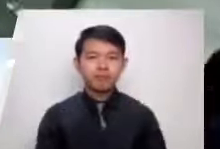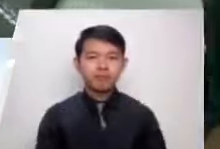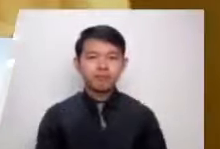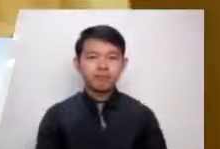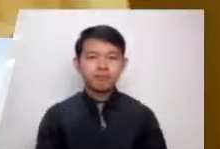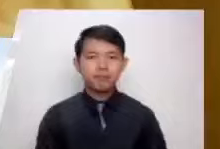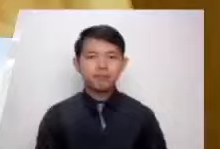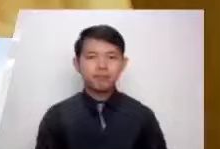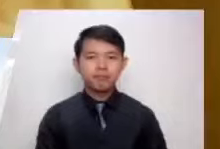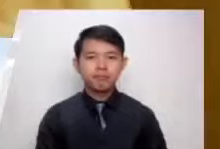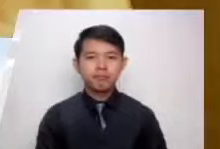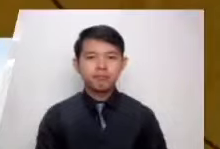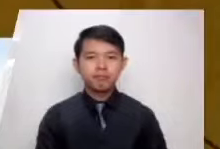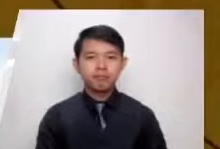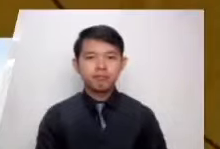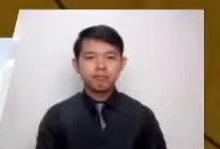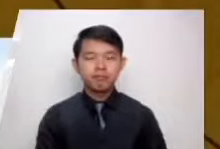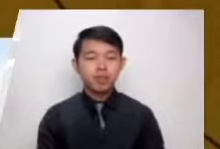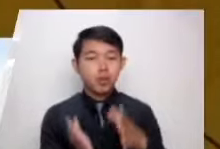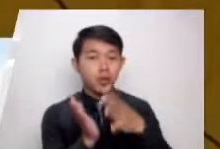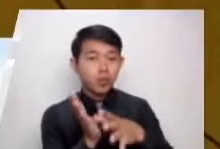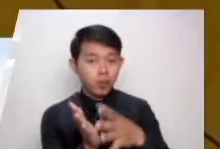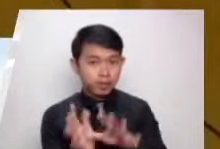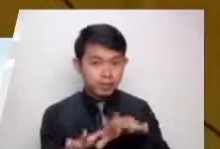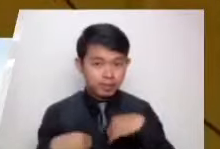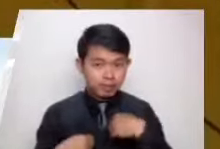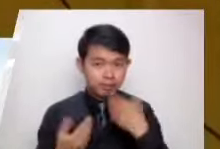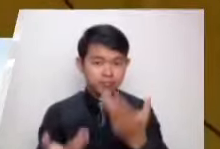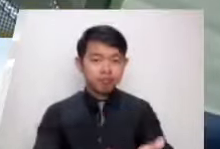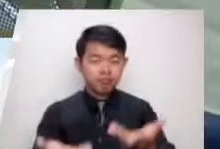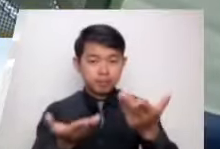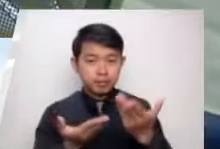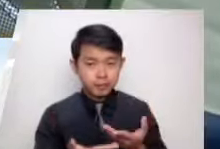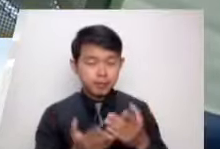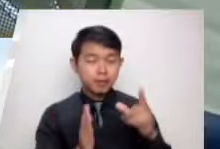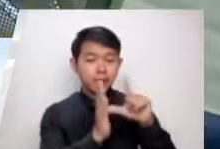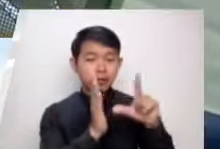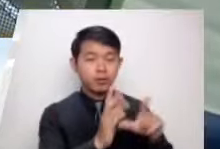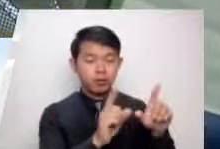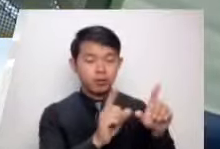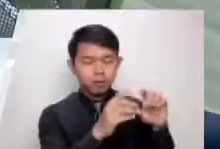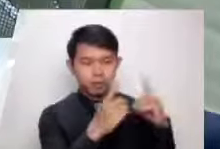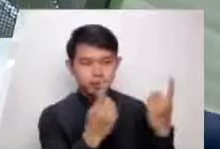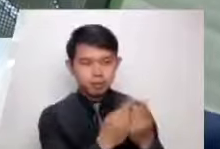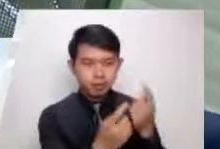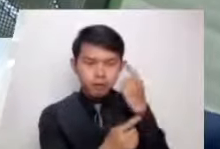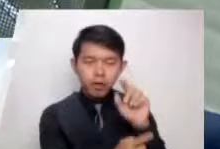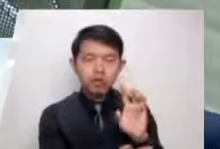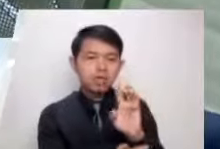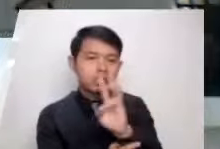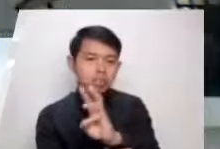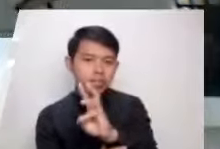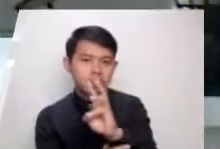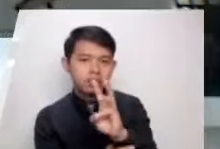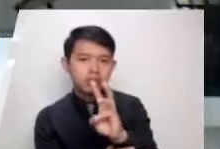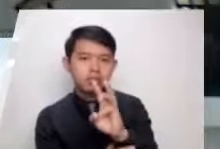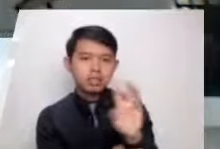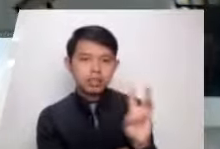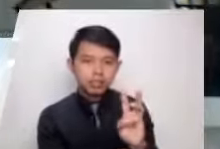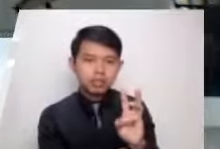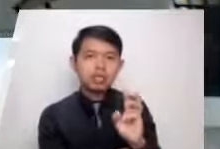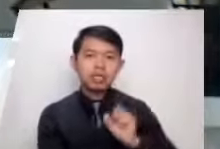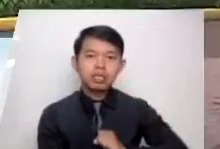Tinanggap ng COMELEC and Bank ang rekomendasyon ng kanilang law department para sa 66 na senatorial aspirants na nakapasa sa